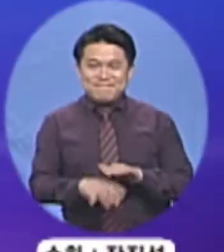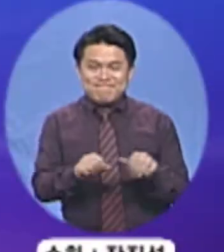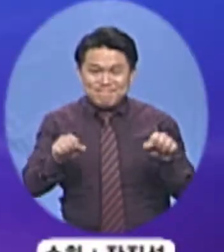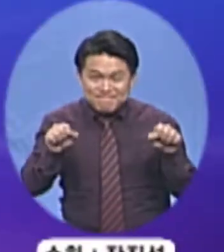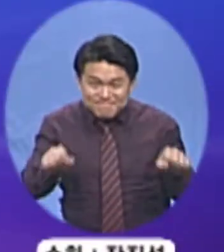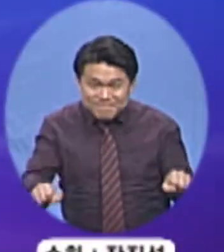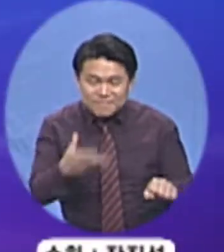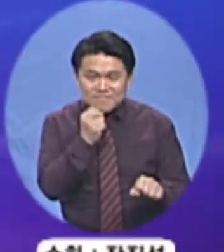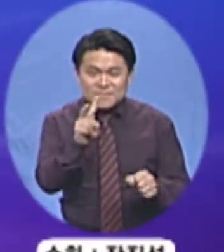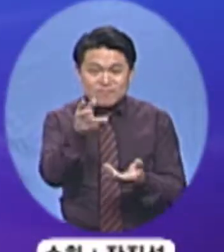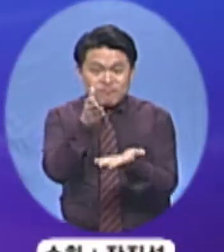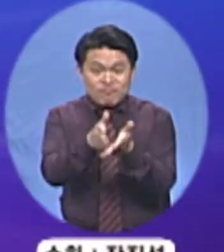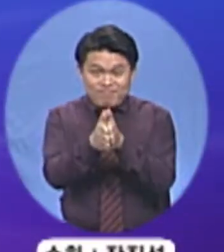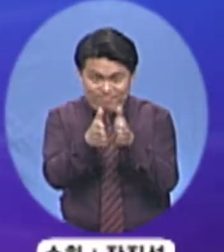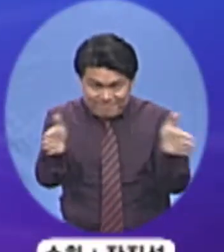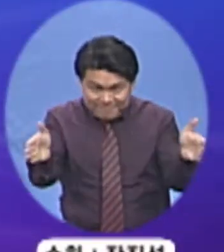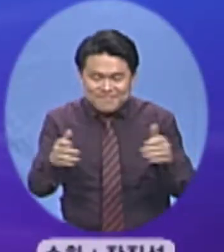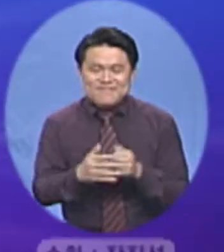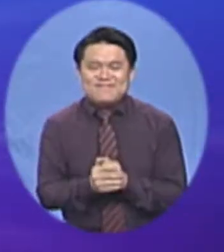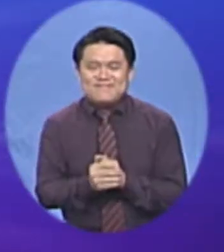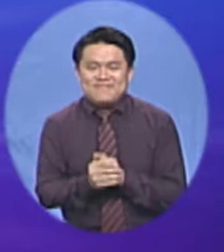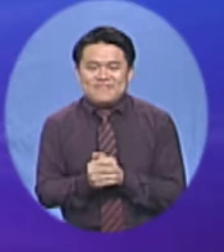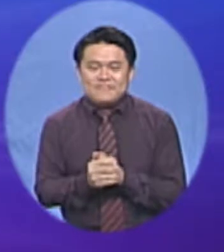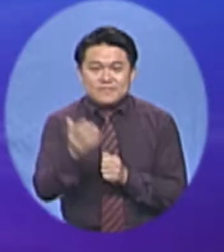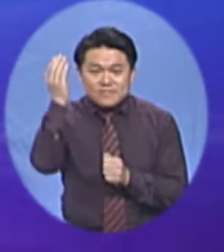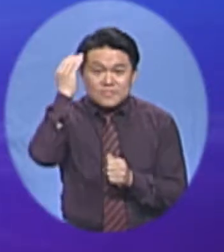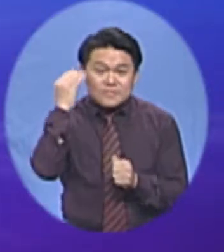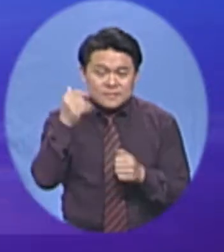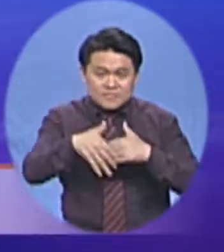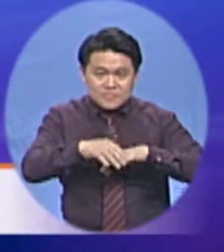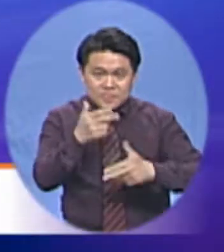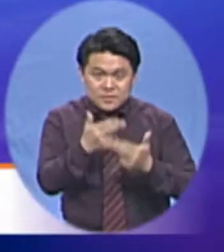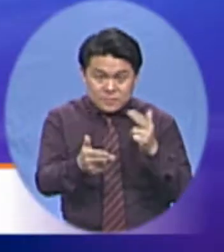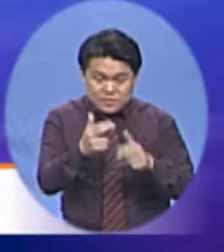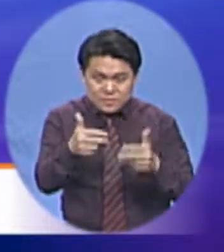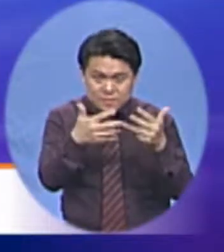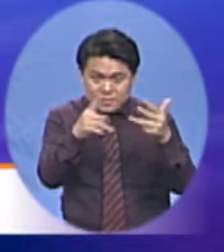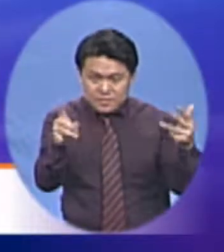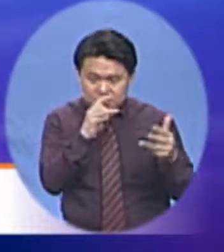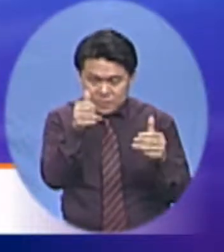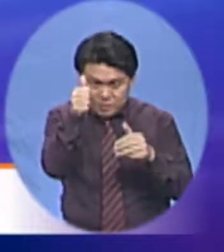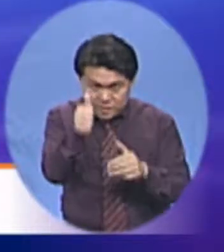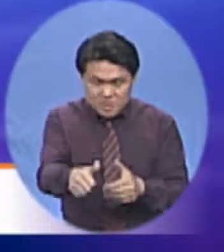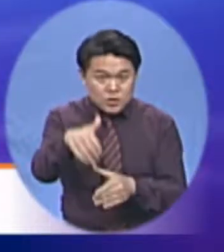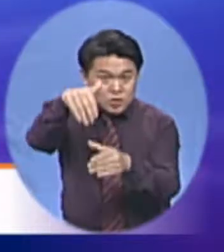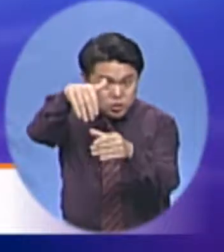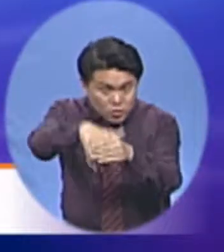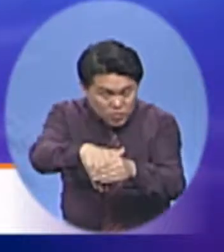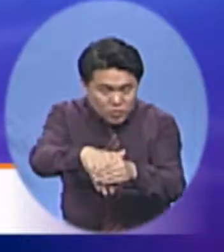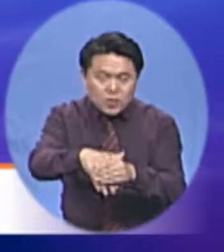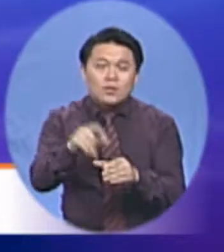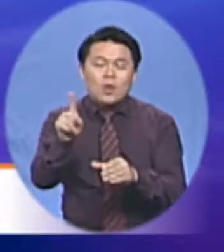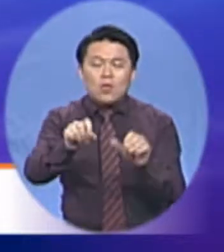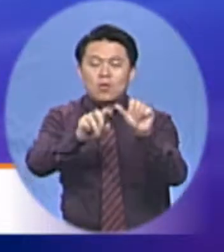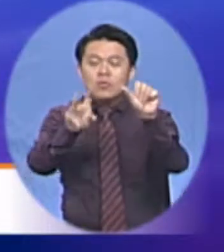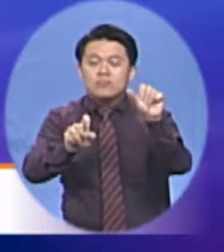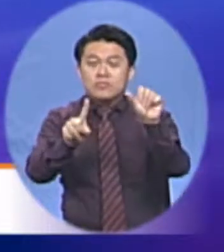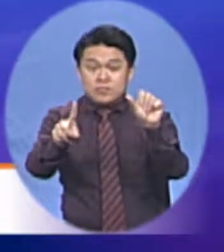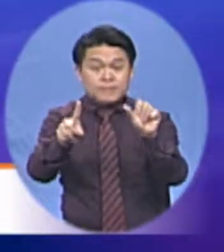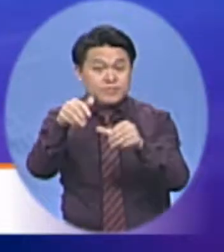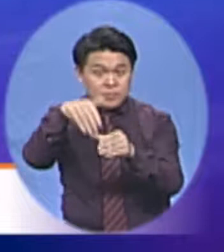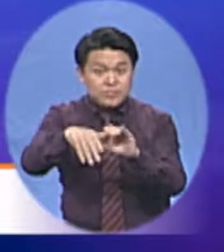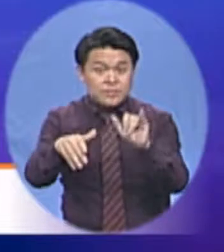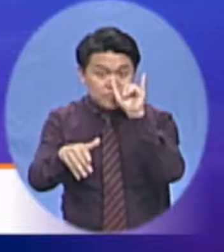시청자 여러분 안녕하십니까? 복지TV 뉴스입니다. 한국 지체장애인협회 제8대 중앙회장 선거가 이번 달 31일